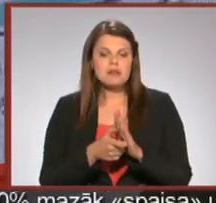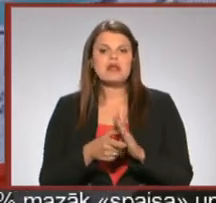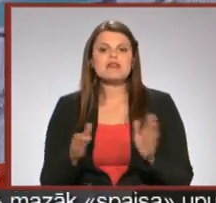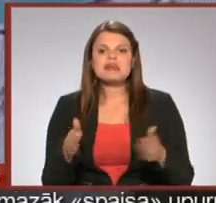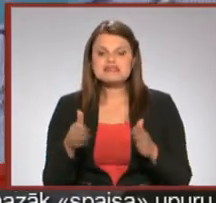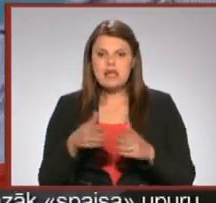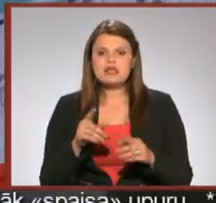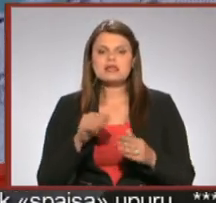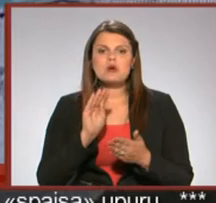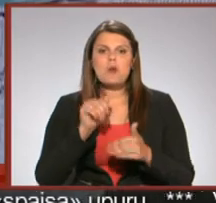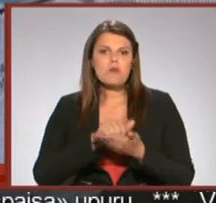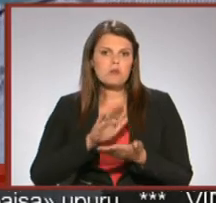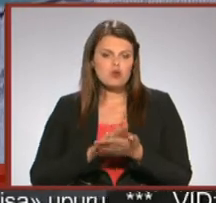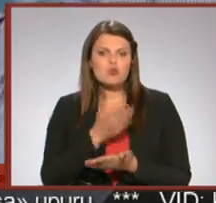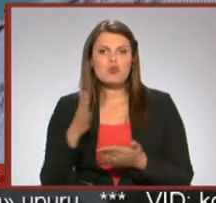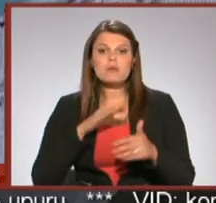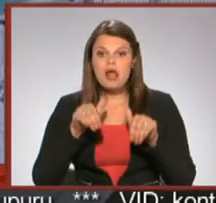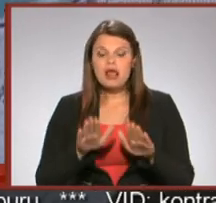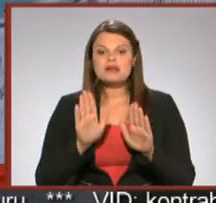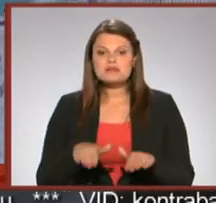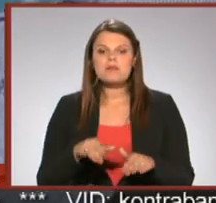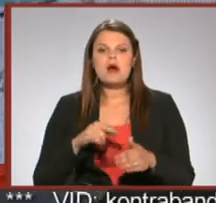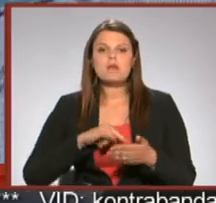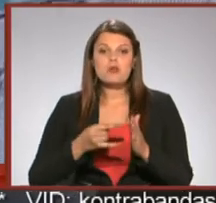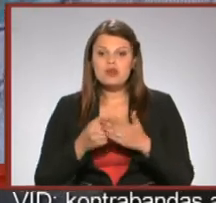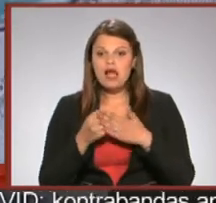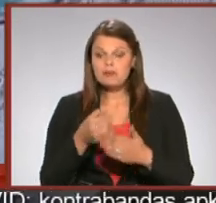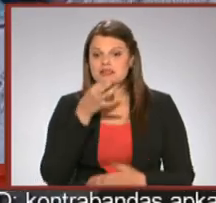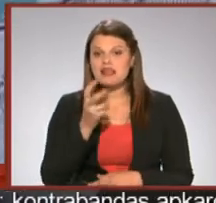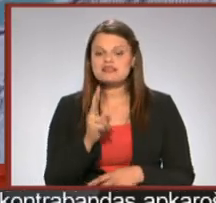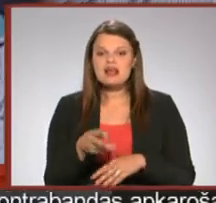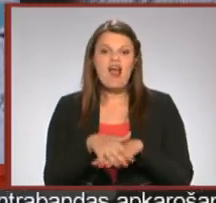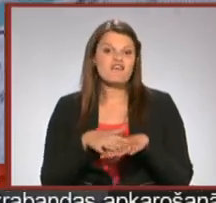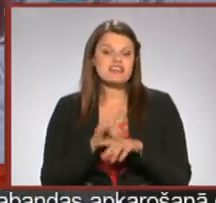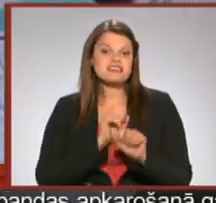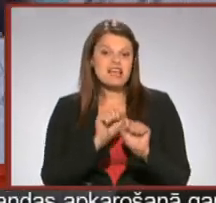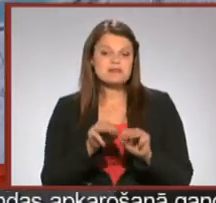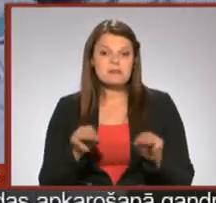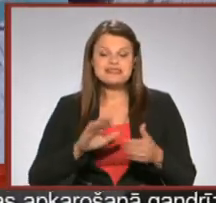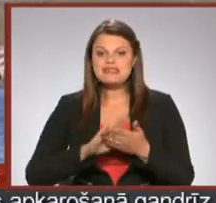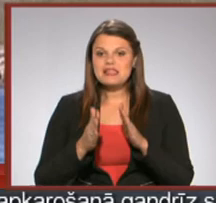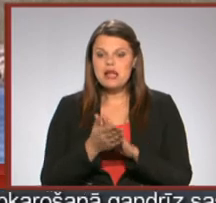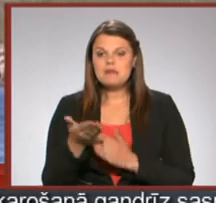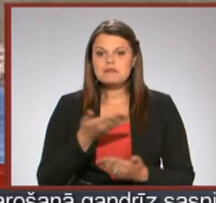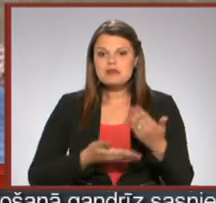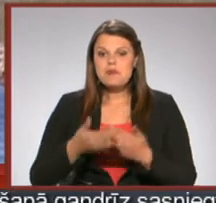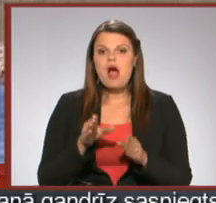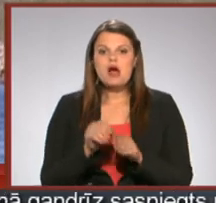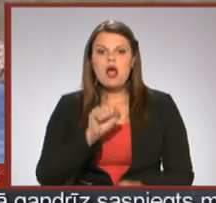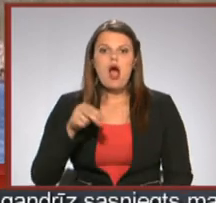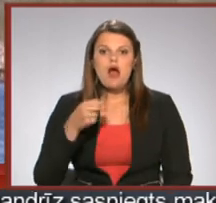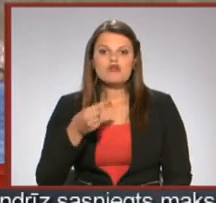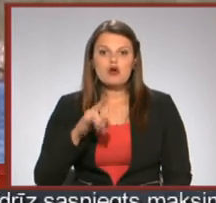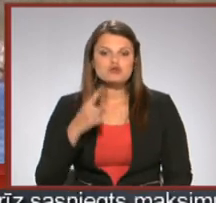lemts par Carnikavas projektu atbalstīšanu, teikts, ka vidas aizsardzības ministrijai sadarbībā ar Ādažu domi saulēcīgi jārisina šis